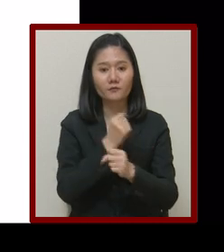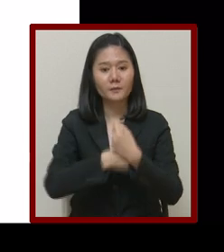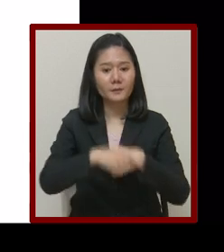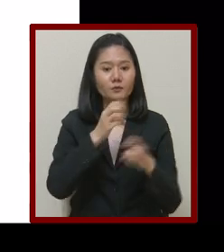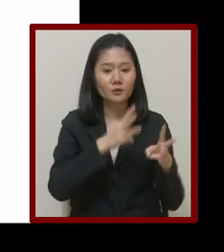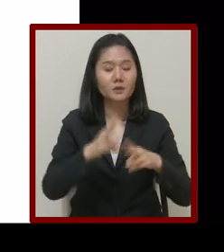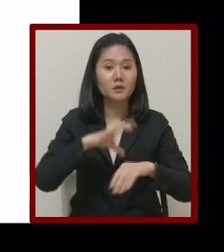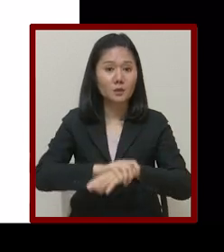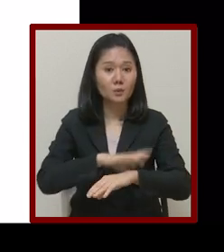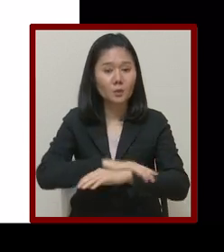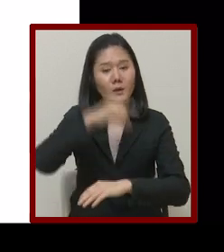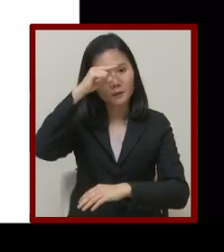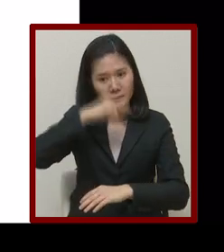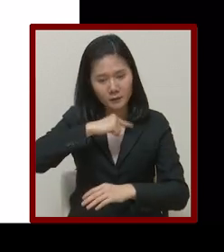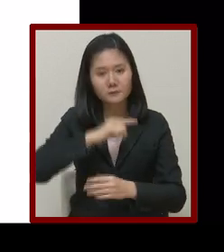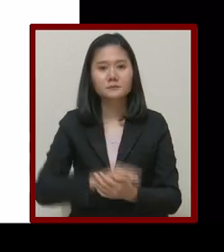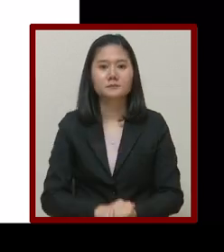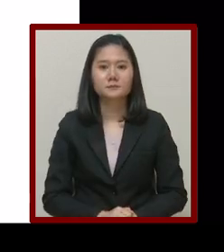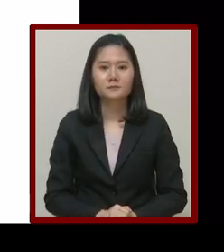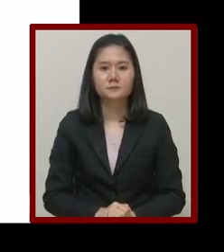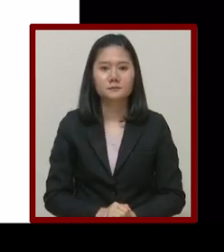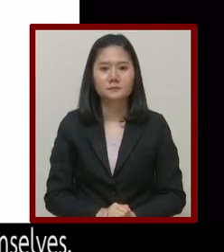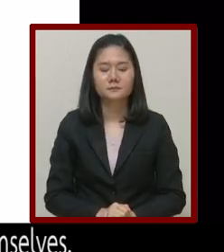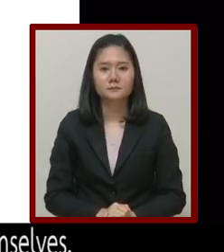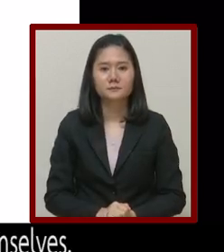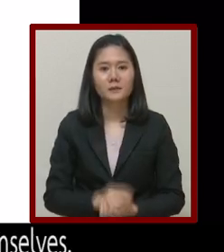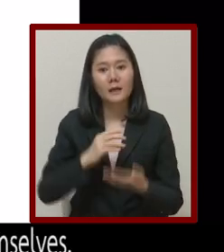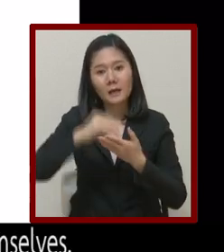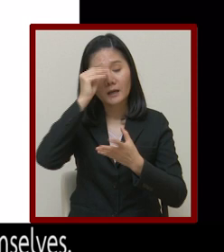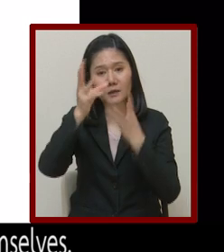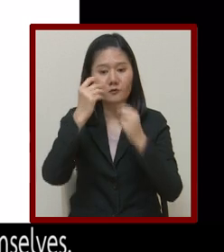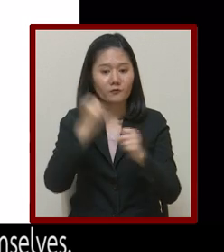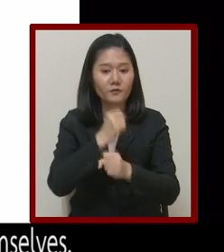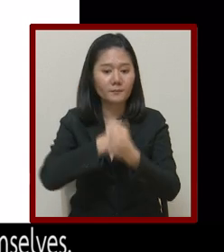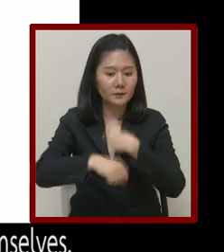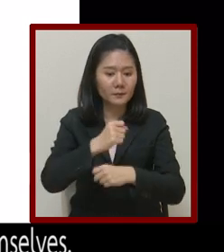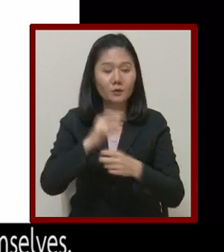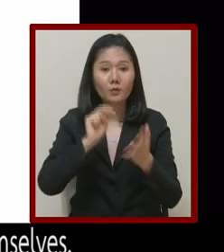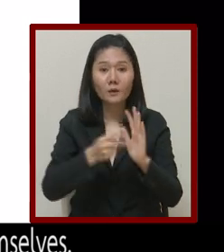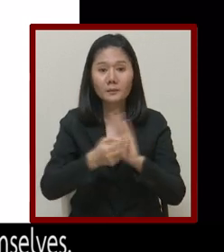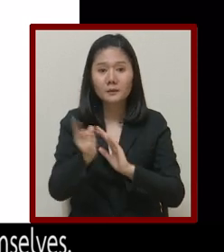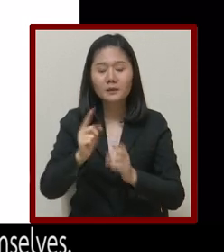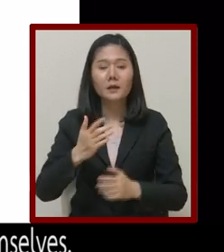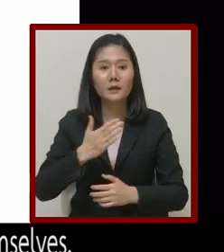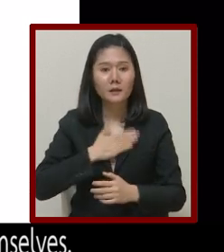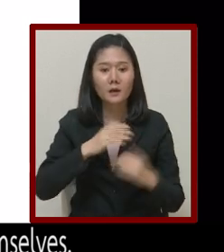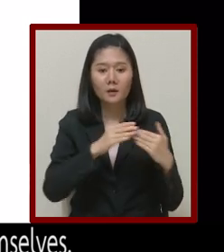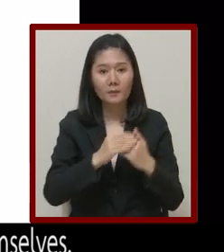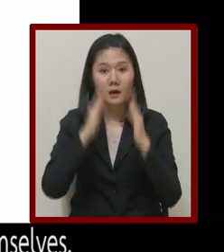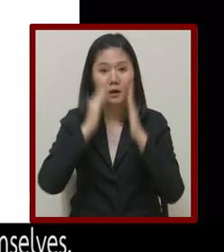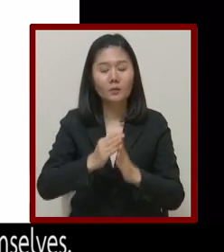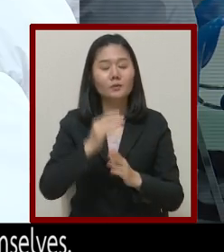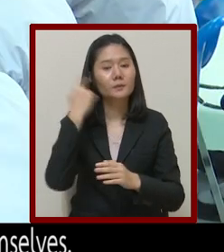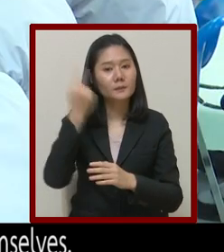บัติวิธีการนวดไทยแผนโบราณไปด้วยกันการเรียนรู้หรือการฝึกปฏิบัตินั่นแสดงว่าเราได้พานักท่องเที่